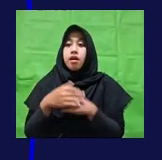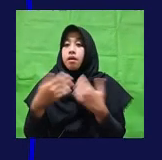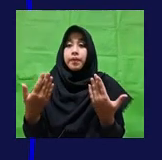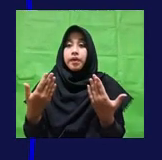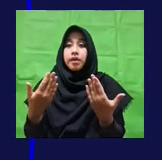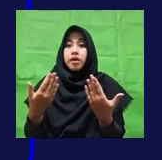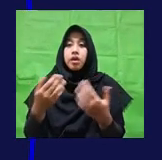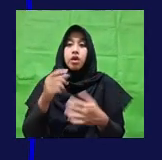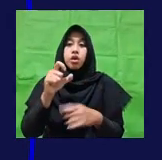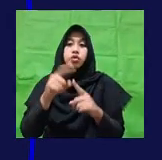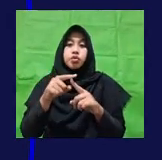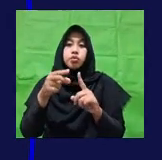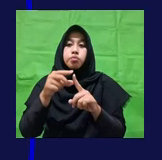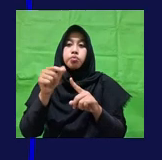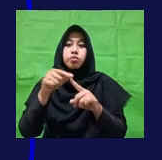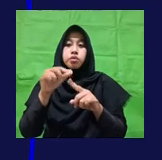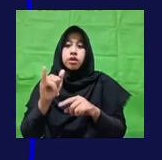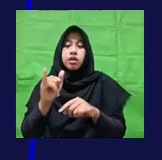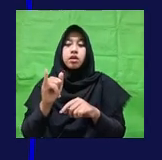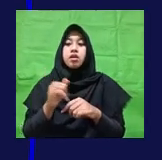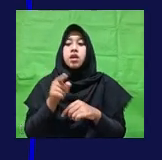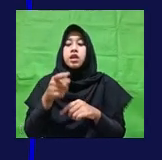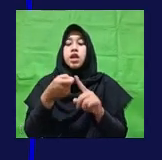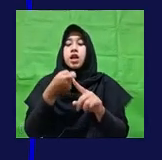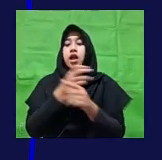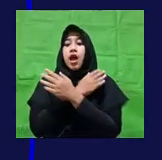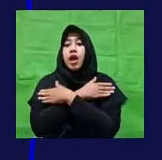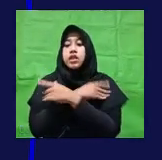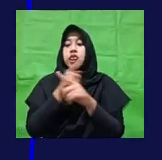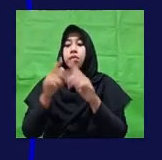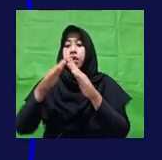Putri yang dia dari Aceh di Yogyakarta.